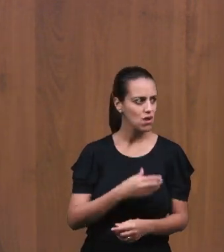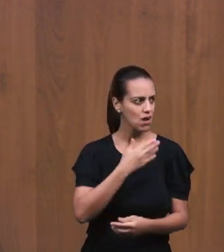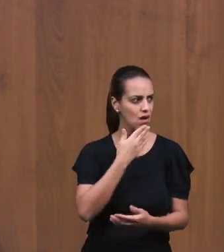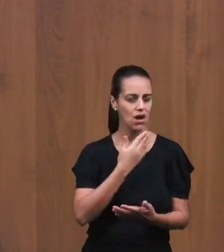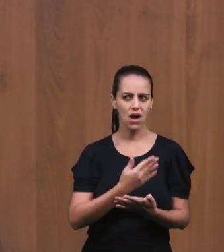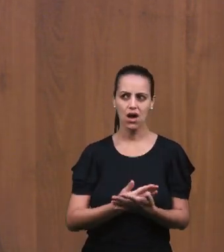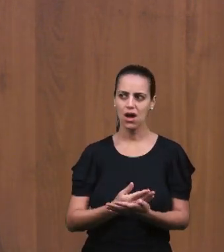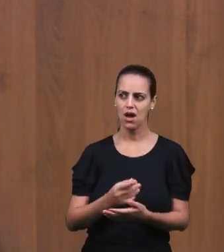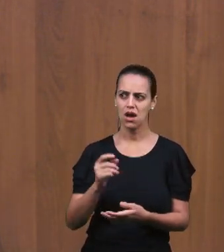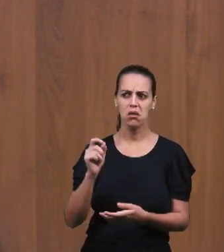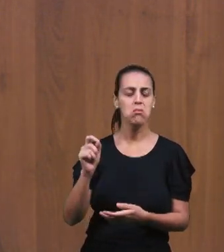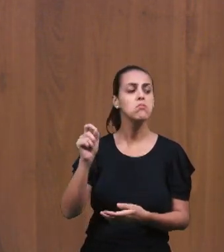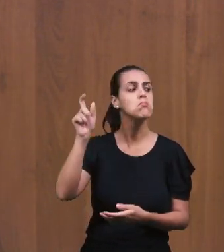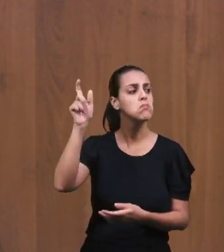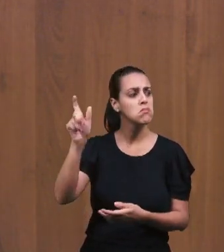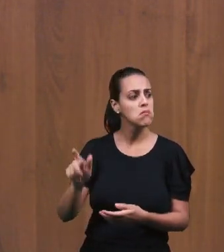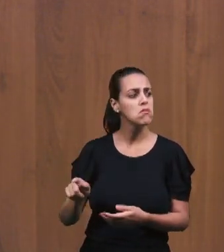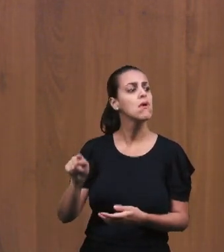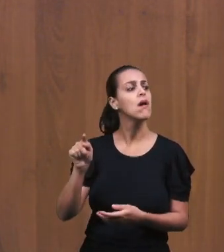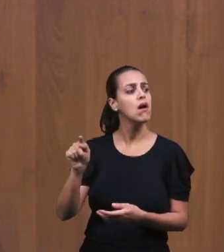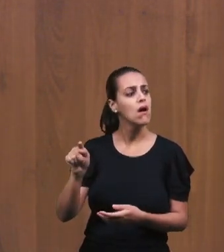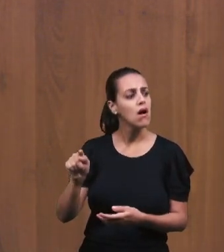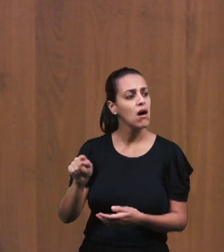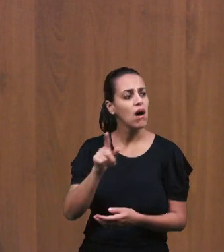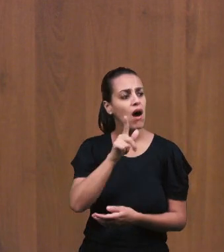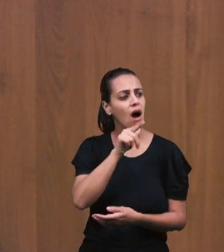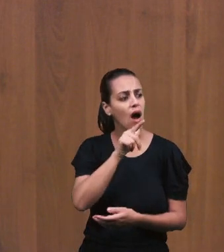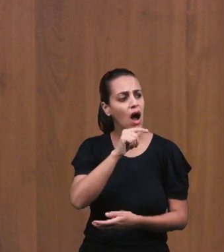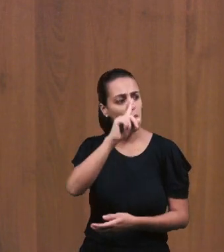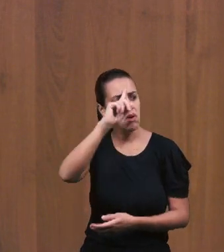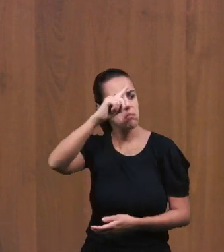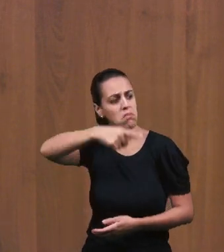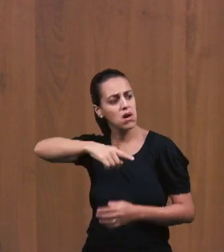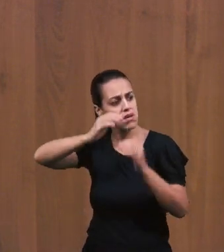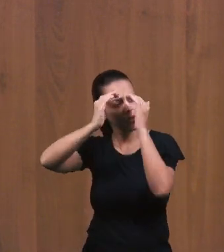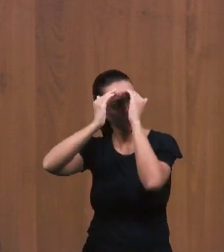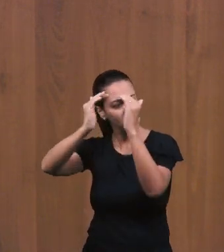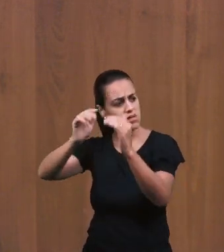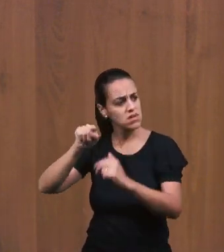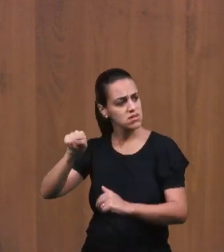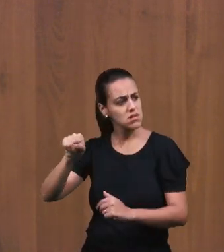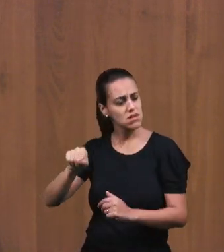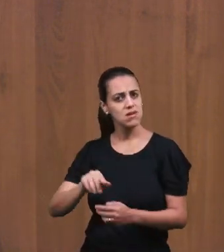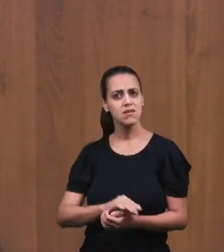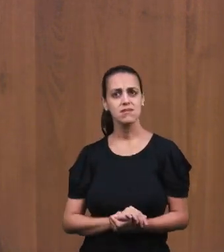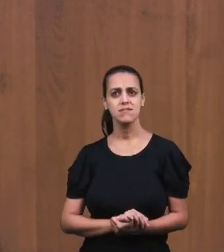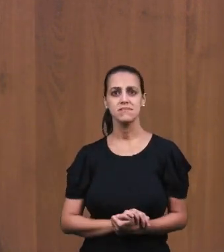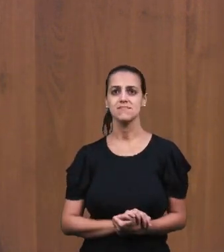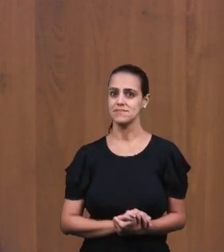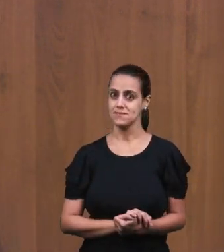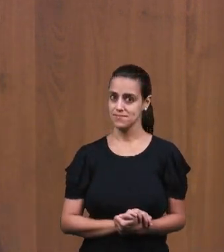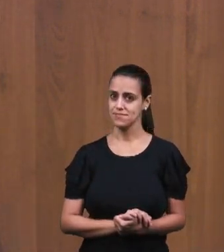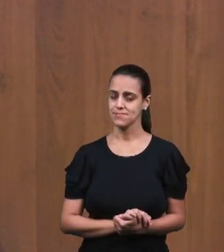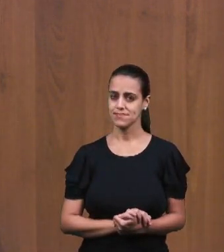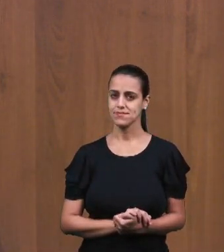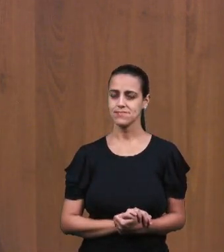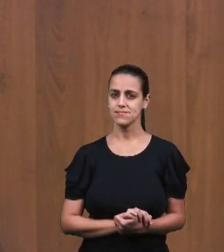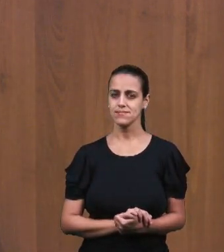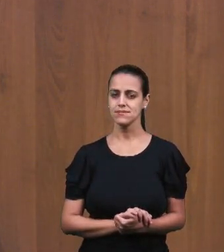qui même les vents et la mer, l'obéissent? Regardez bien, les